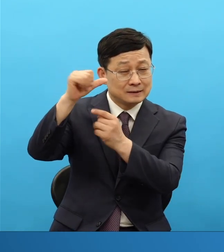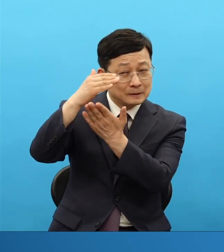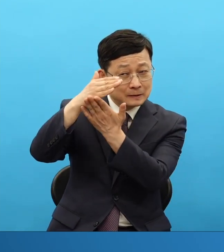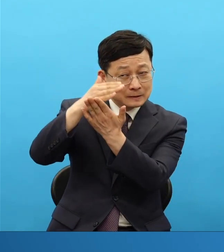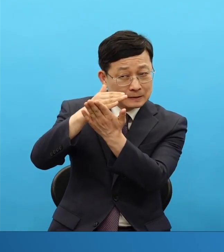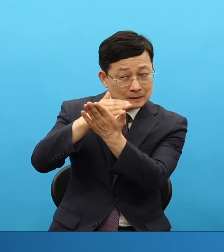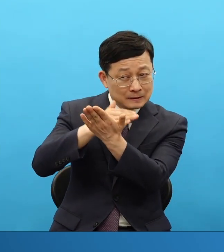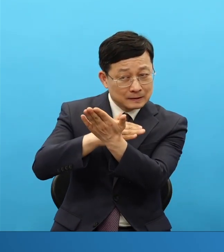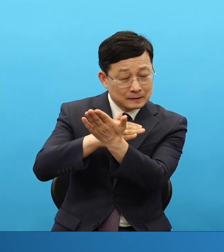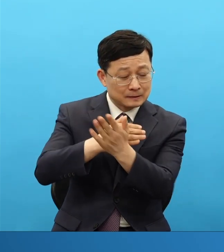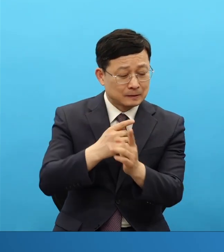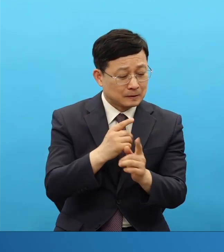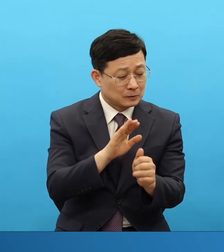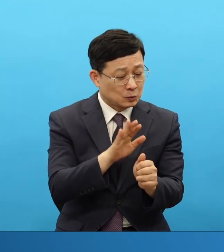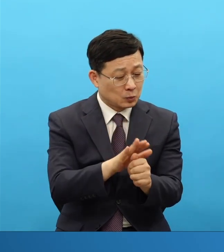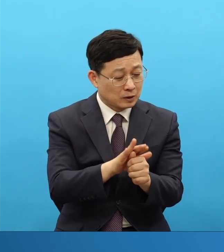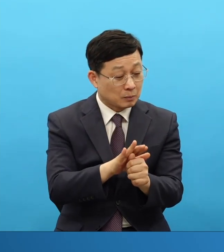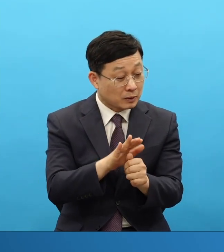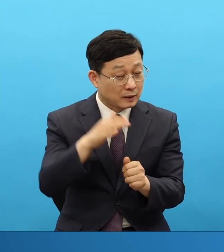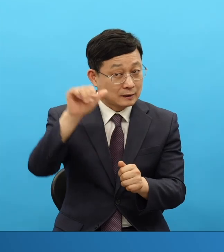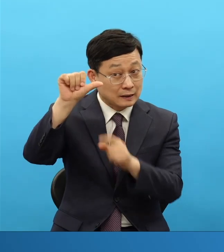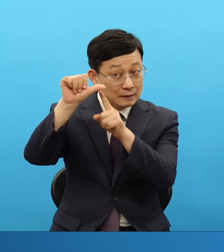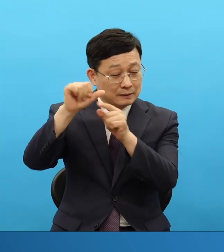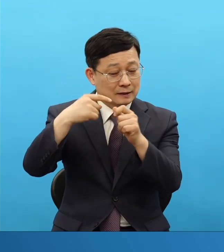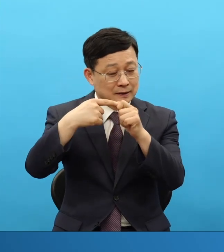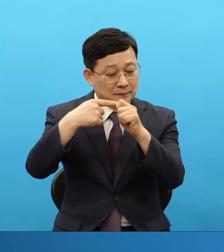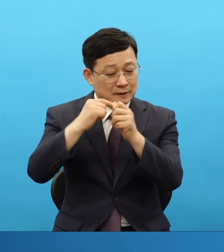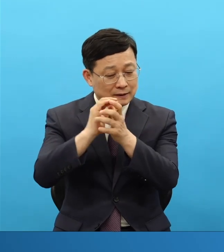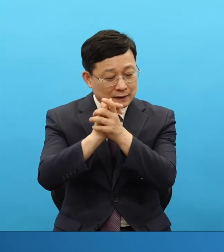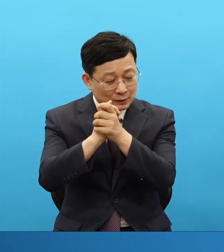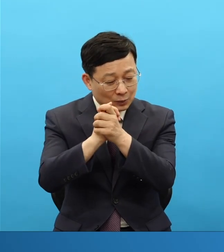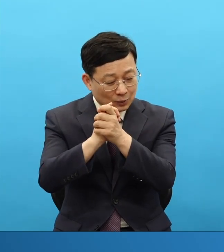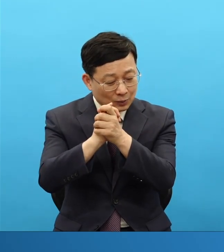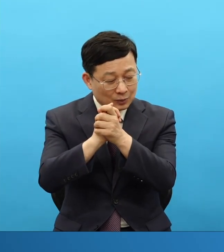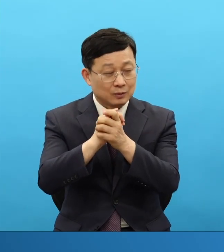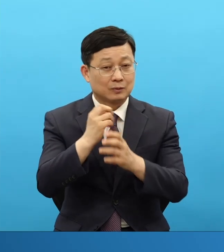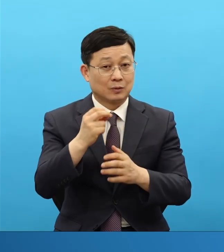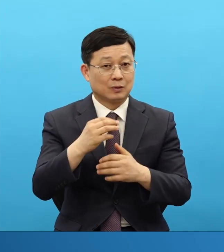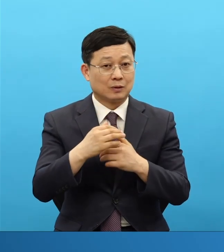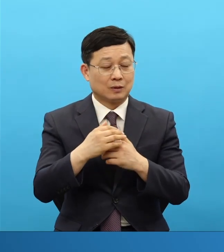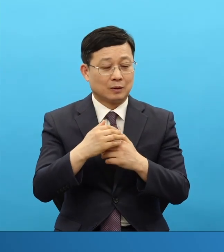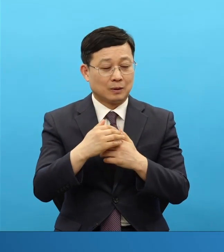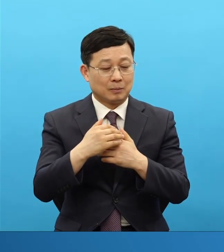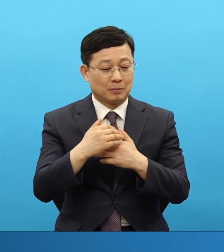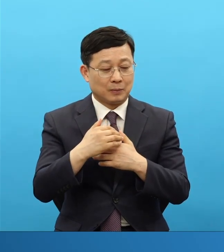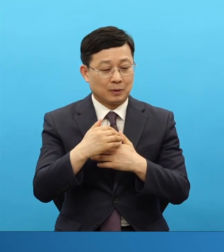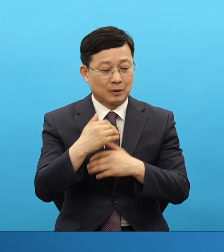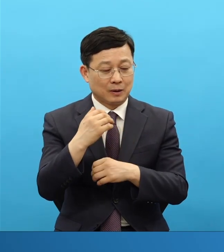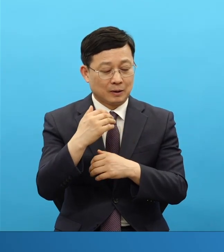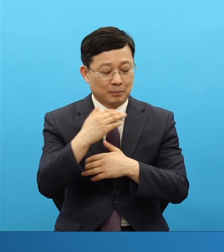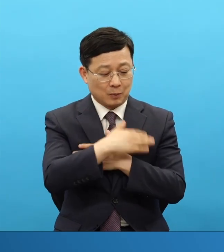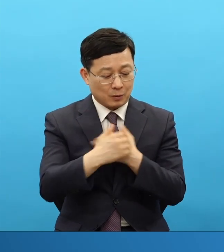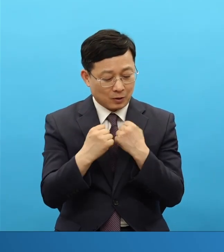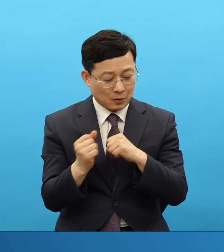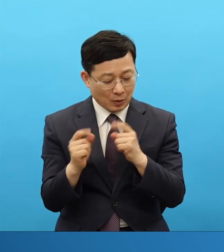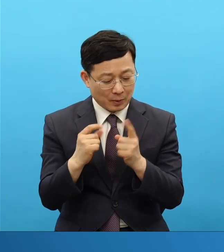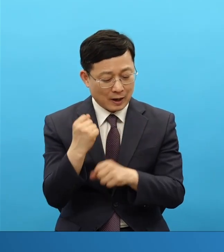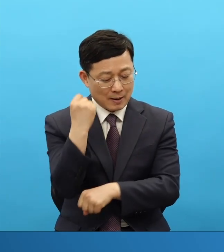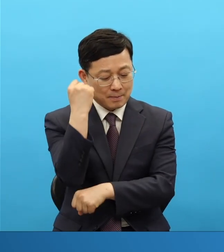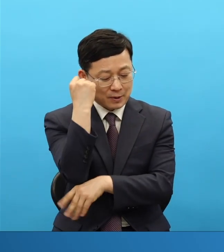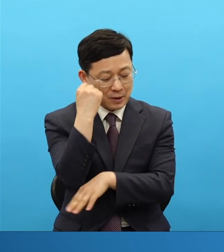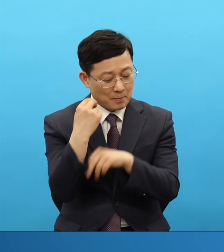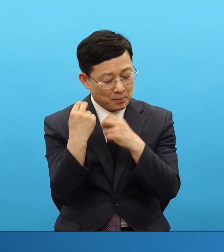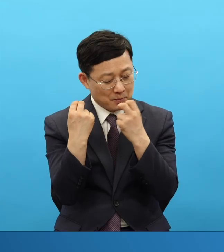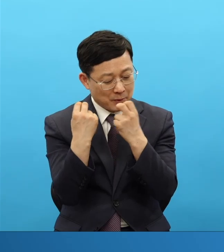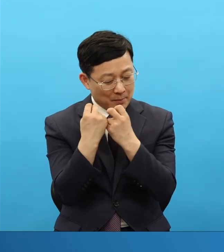them with 5 things. 기도가 뭔지, What is prayer? 내게 건강을 근원적으로 회복하는 방법이 뭔지, What's the fundamental method by which I